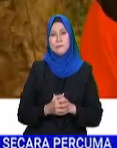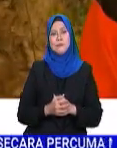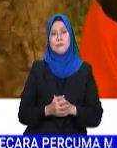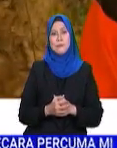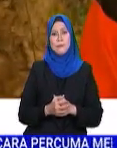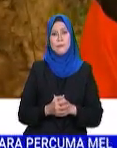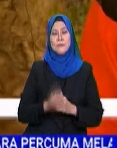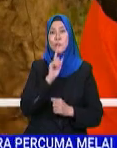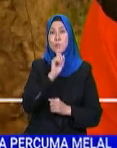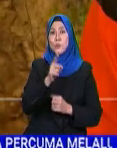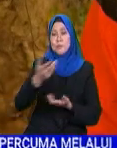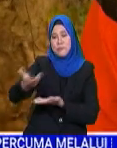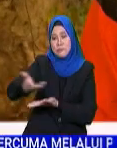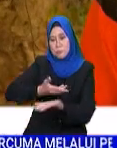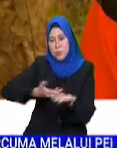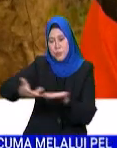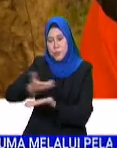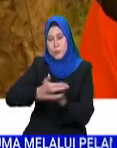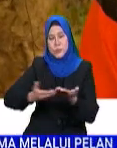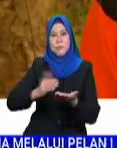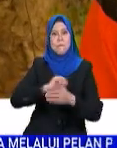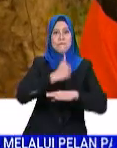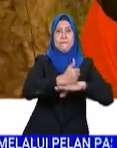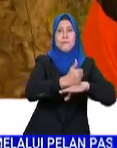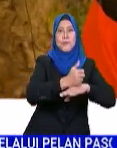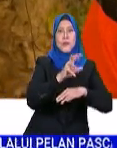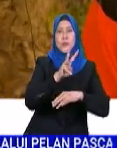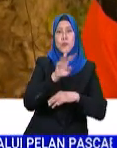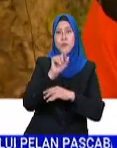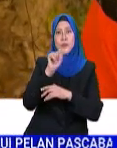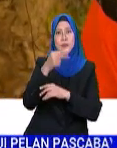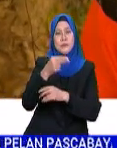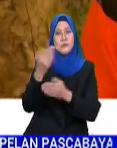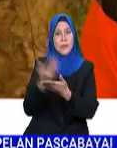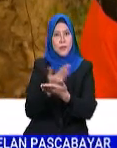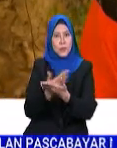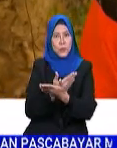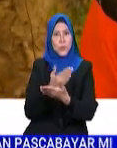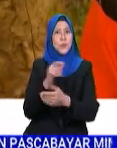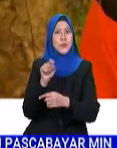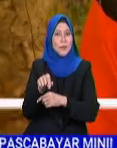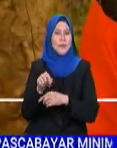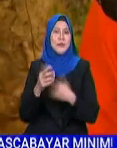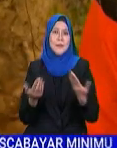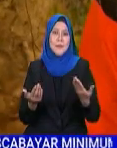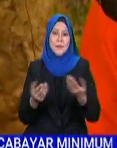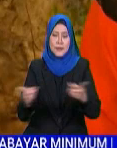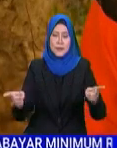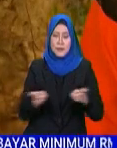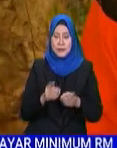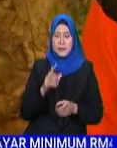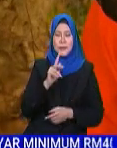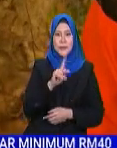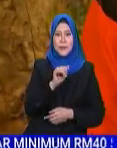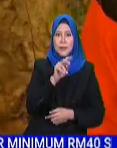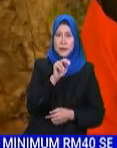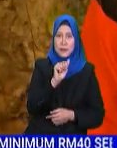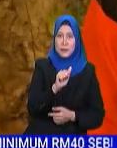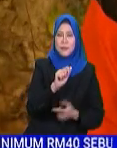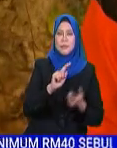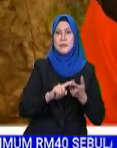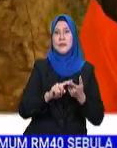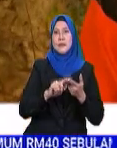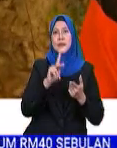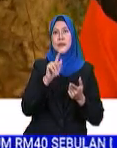perbincangan untuk jadikan Ipoh di wilayah baru dipanggil Cekal. Dia meliputi daerah Kintar, Kampar, Batang